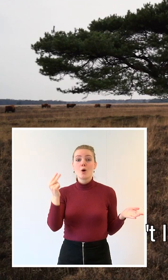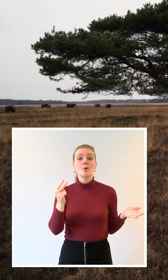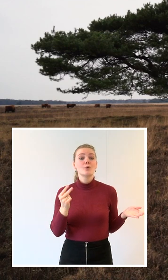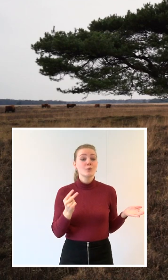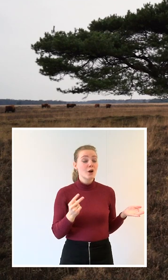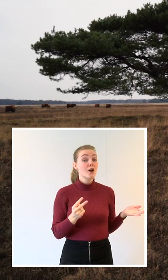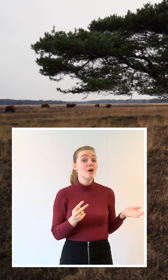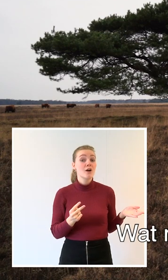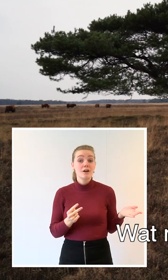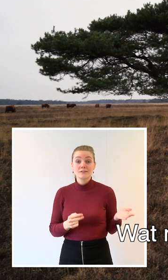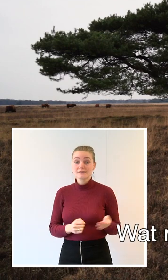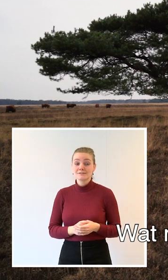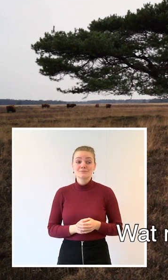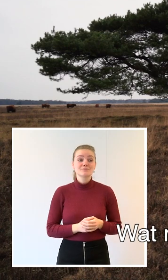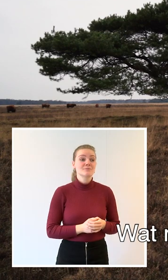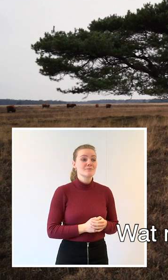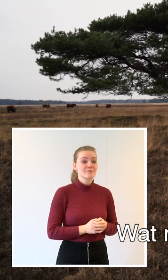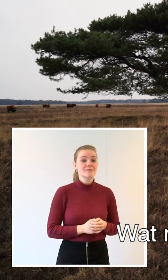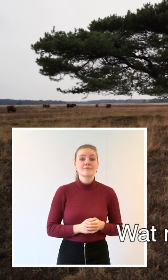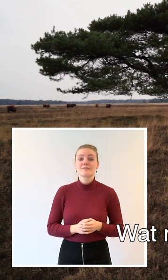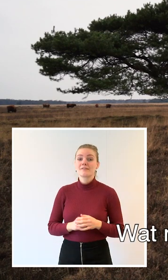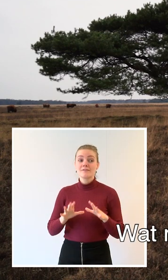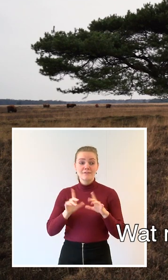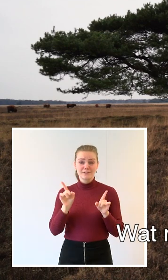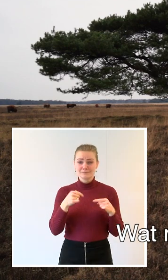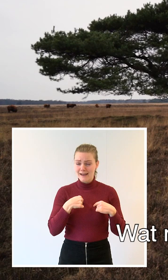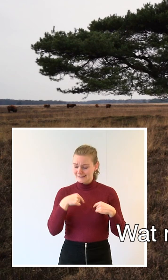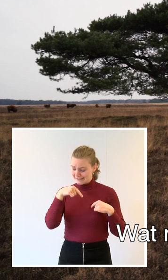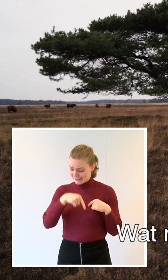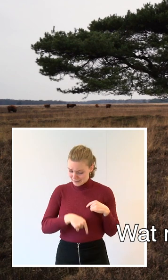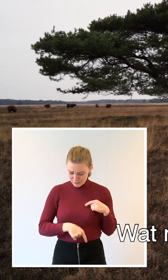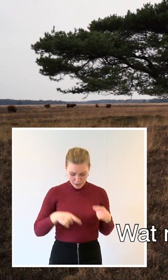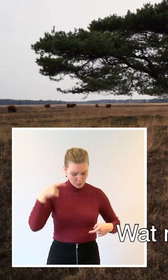ogen. Wat mij ten dienste houdt